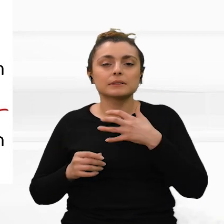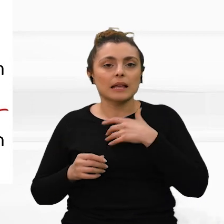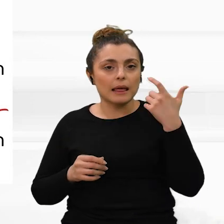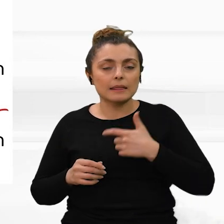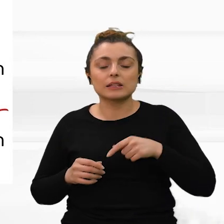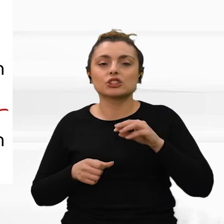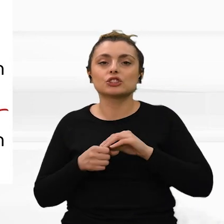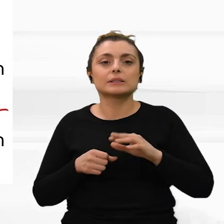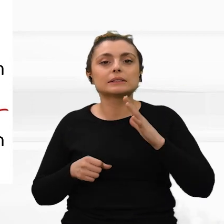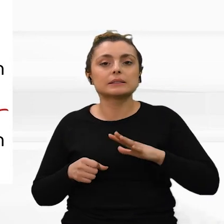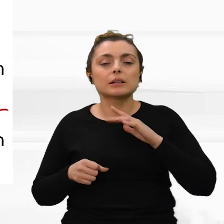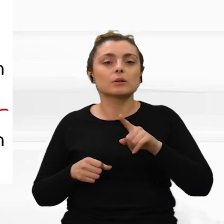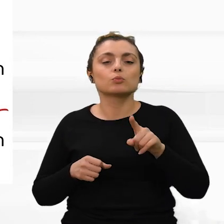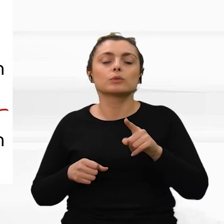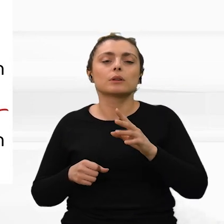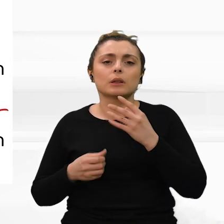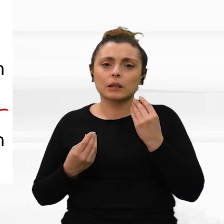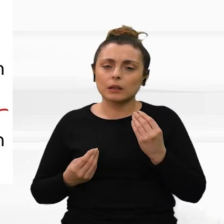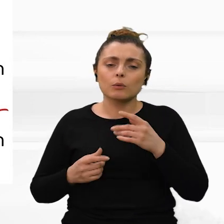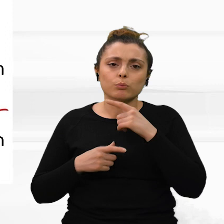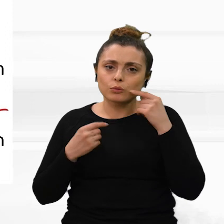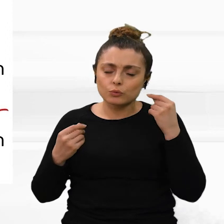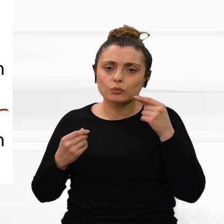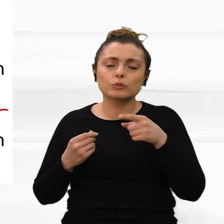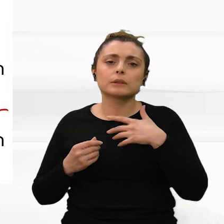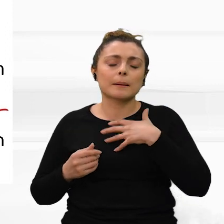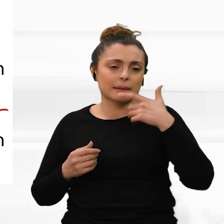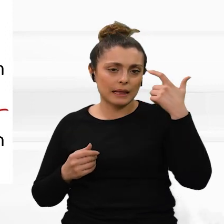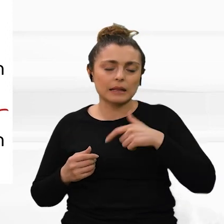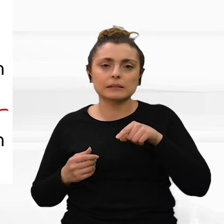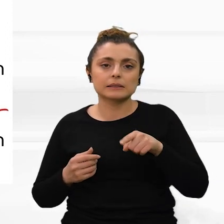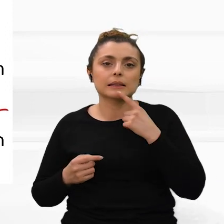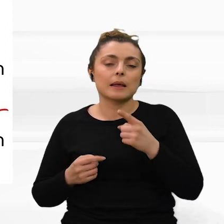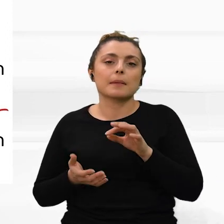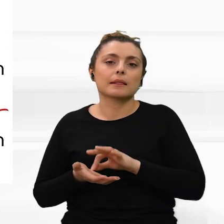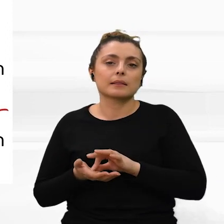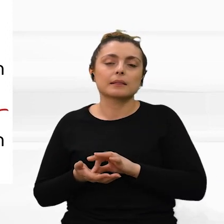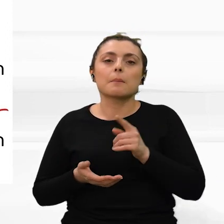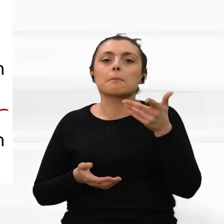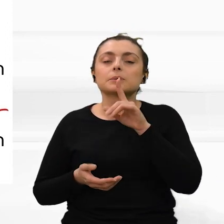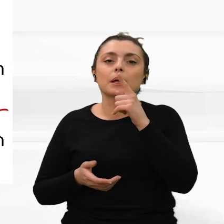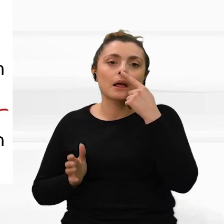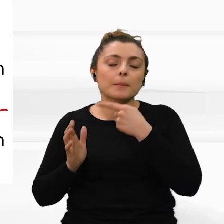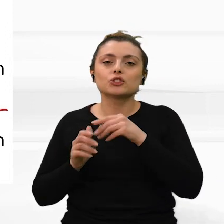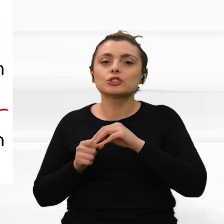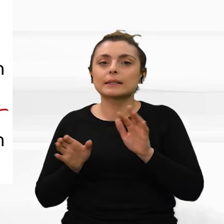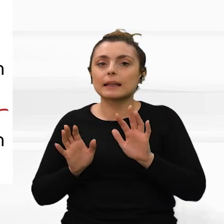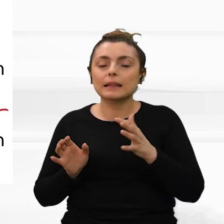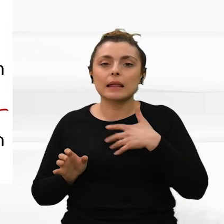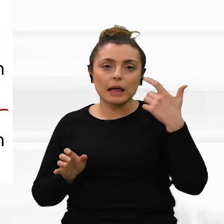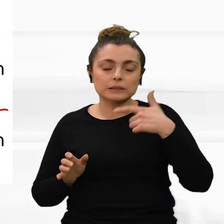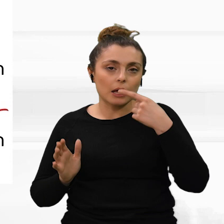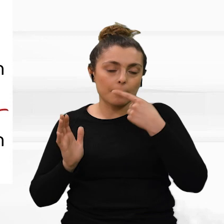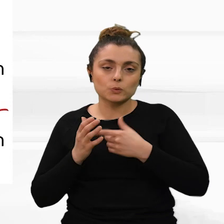bizatihi kendisi için istediği boyu nihai iyi Mutluluğun ta kendisidir demektedir yani başka bir amaç için